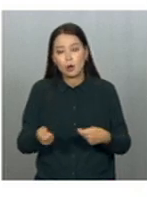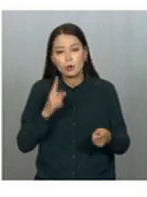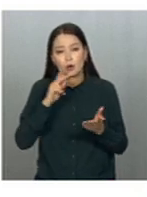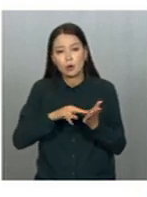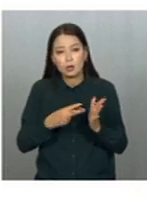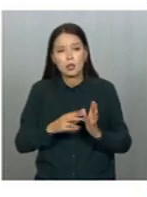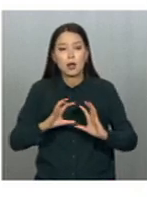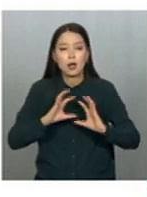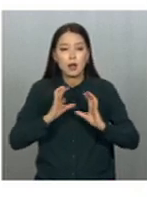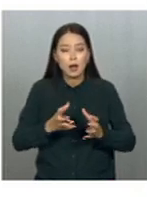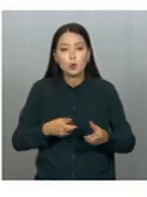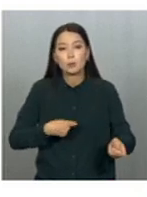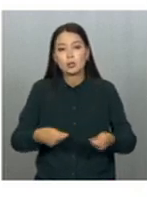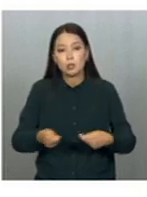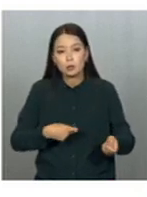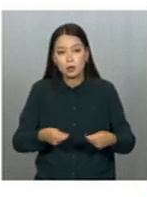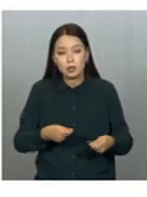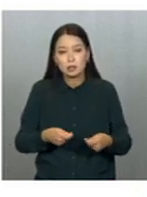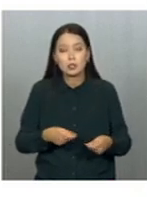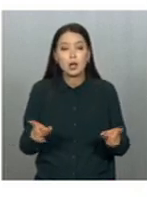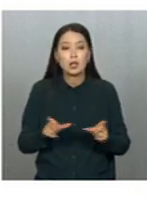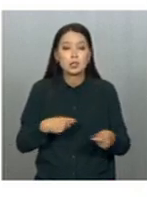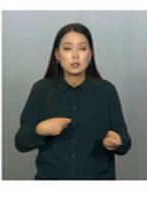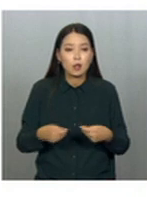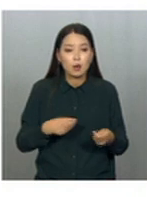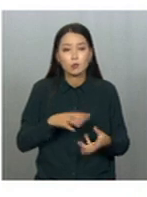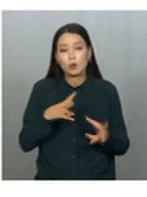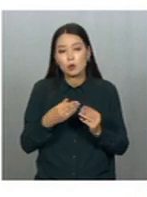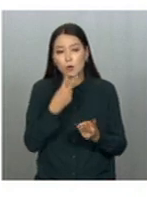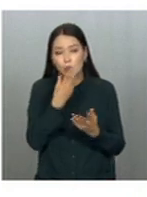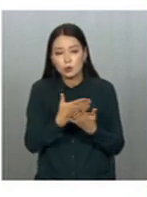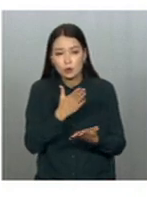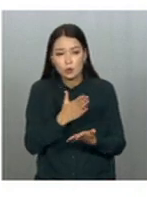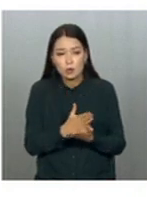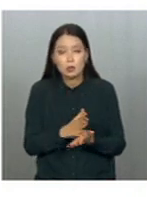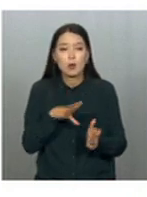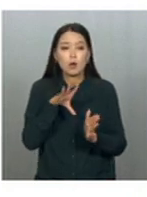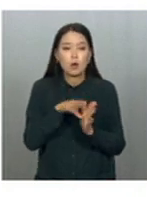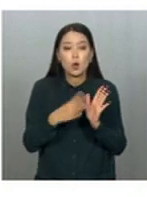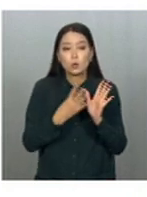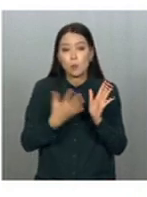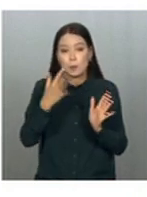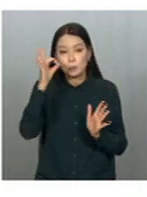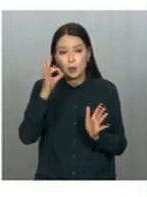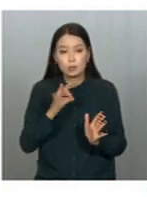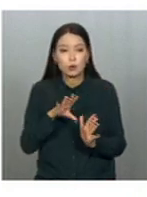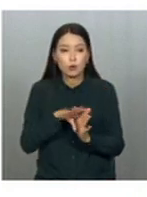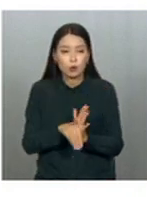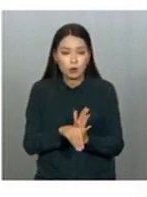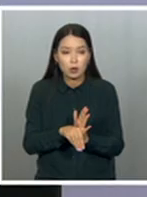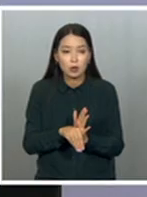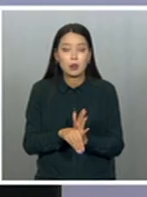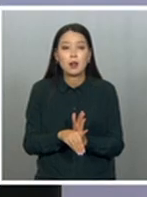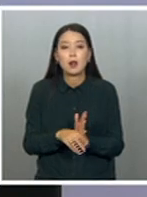әлемдік саудадағы тауар айналымының үлес көрсеткіші 95% құрайды. Байқаған